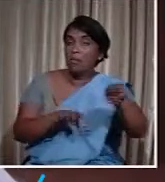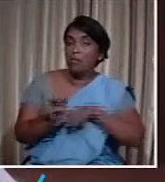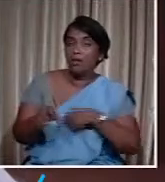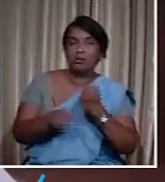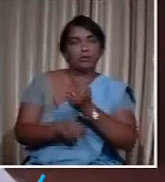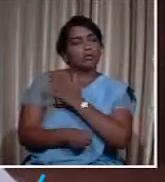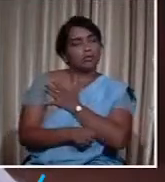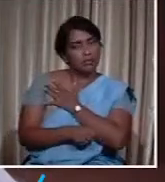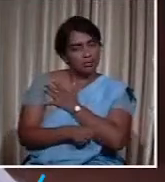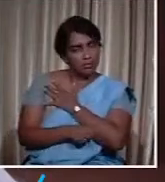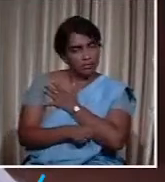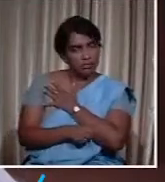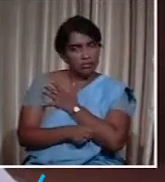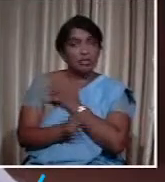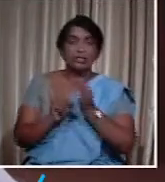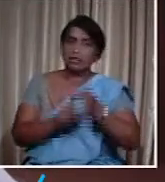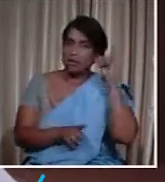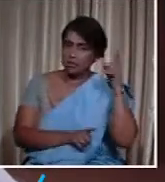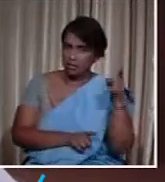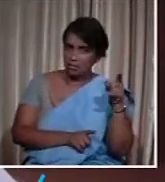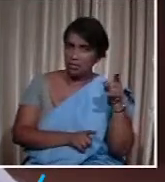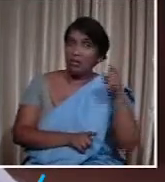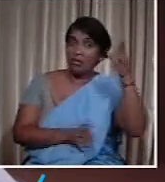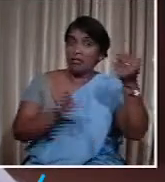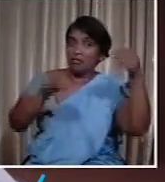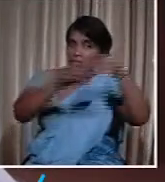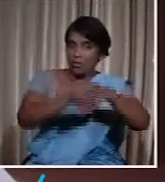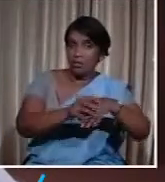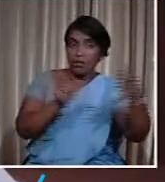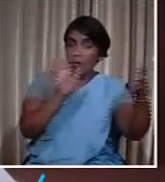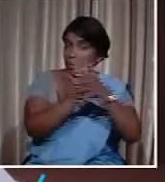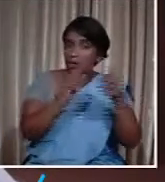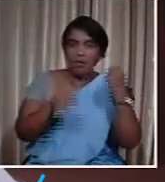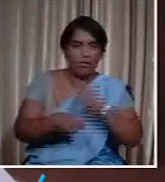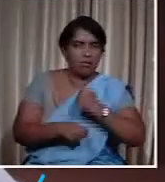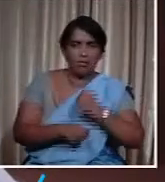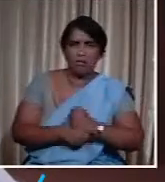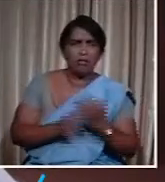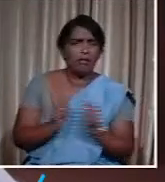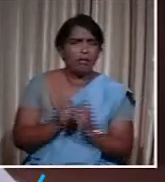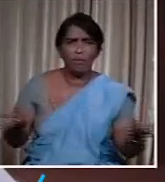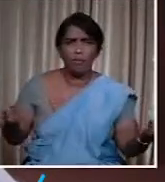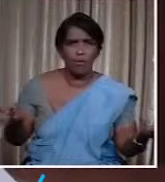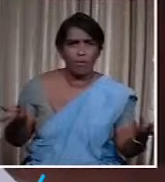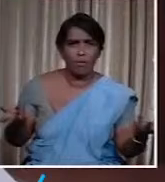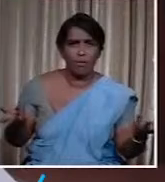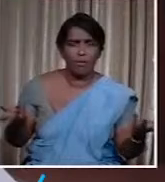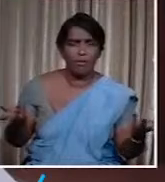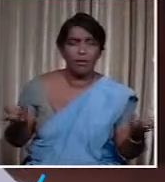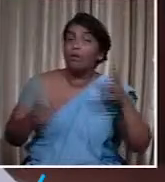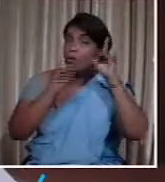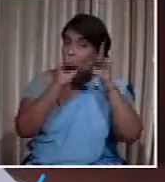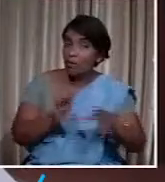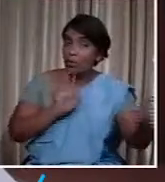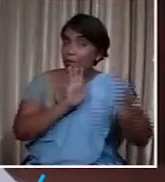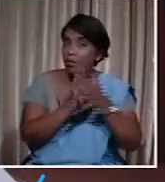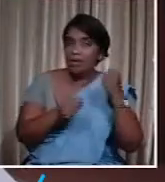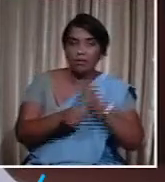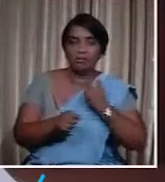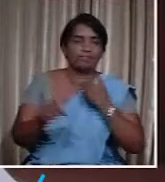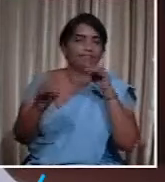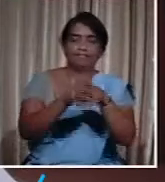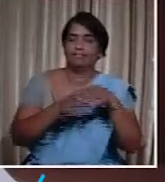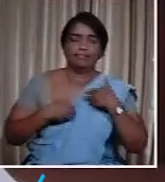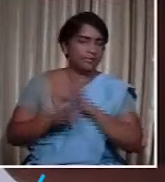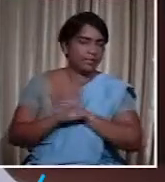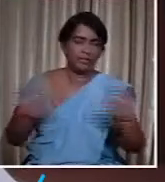ගෝඨාභය රාජපක්ෂ ජනාධිපතිවරයා ඔහු මුලසුනේ තියාගෙන හදන සර්වපාක්ෂික ආණ්ඩුව මොකද්ද එවැනි සර්වපාක්ෂික ආණ්ඩුවකට අපි සම්බන්ධ